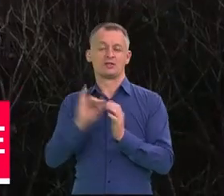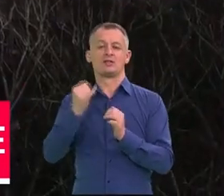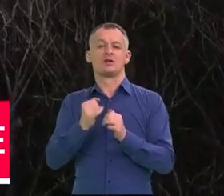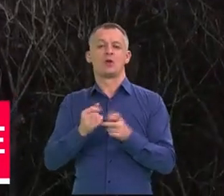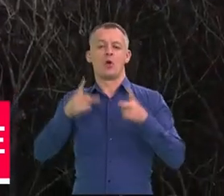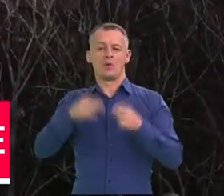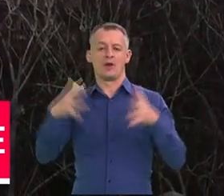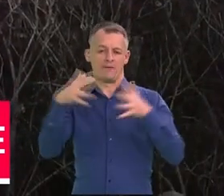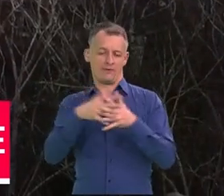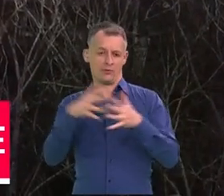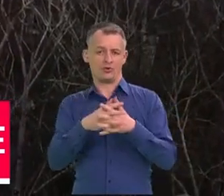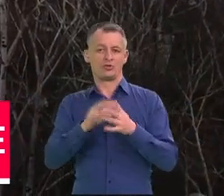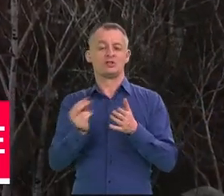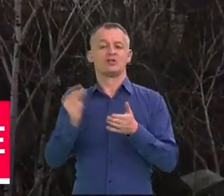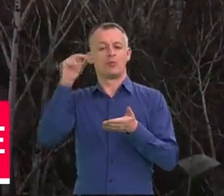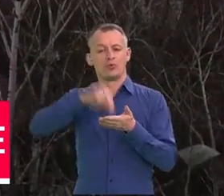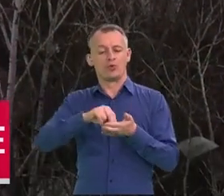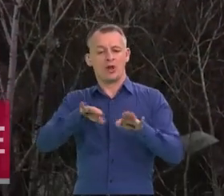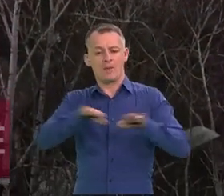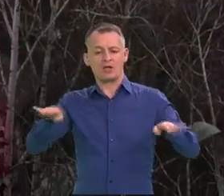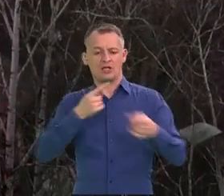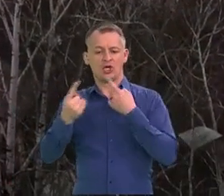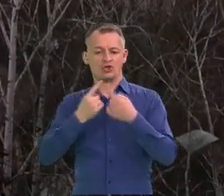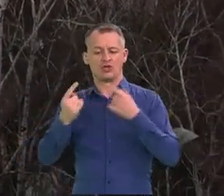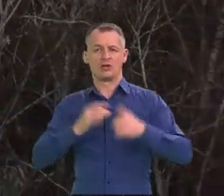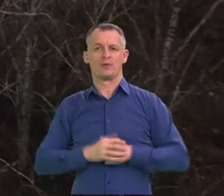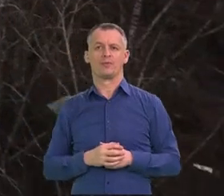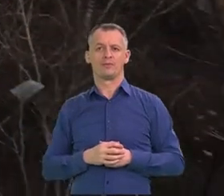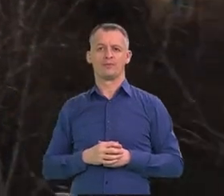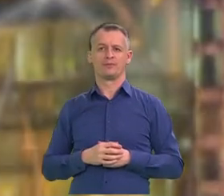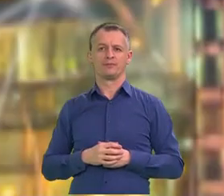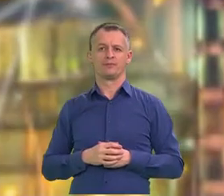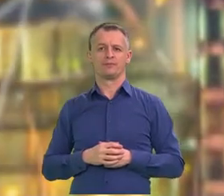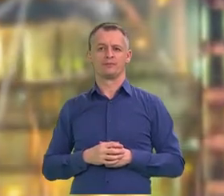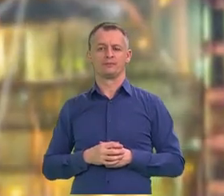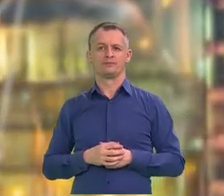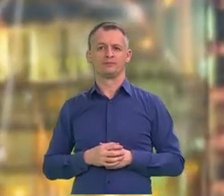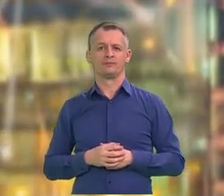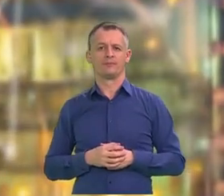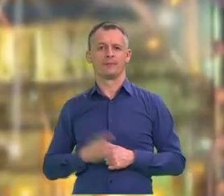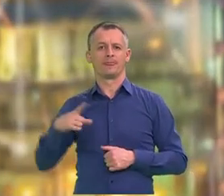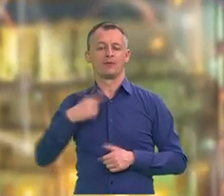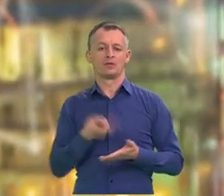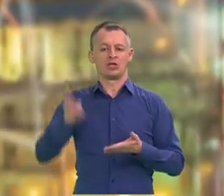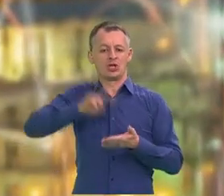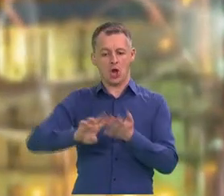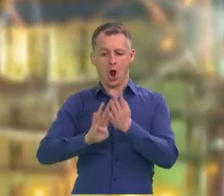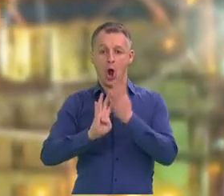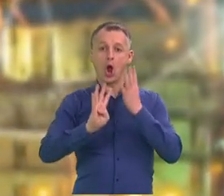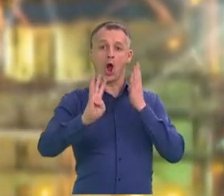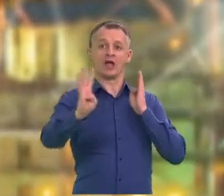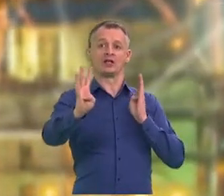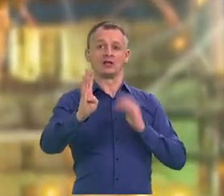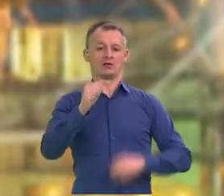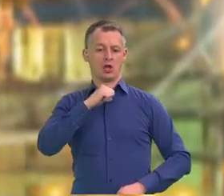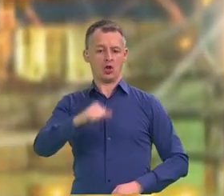părțile aflate în conflict să se așeze la masa negocierilor. Sunt din nou cos la Constanța.